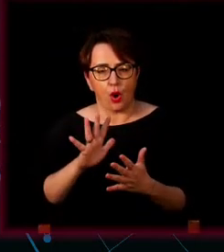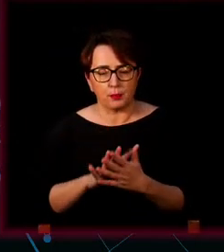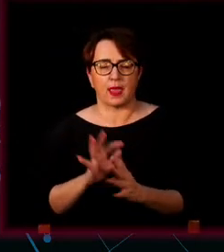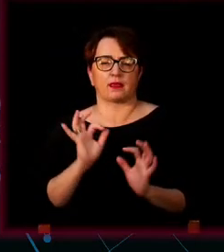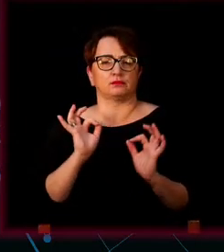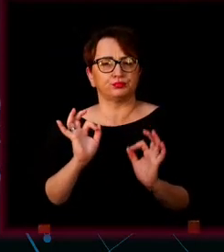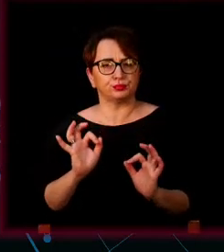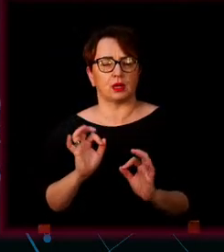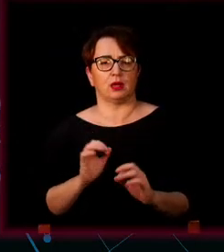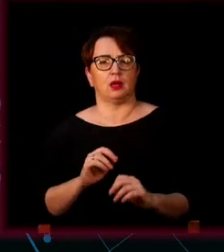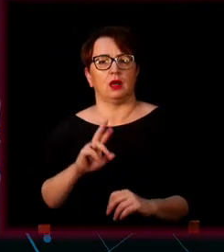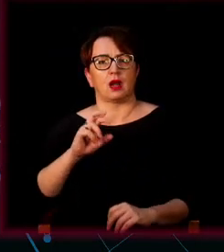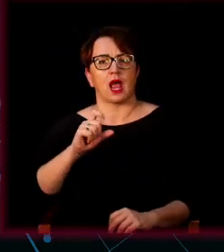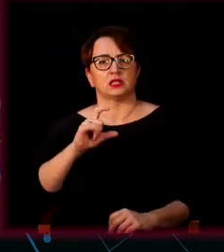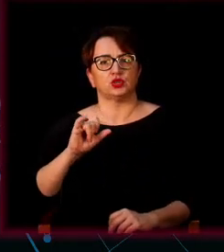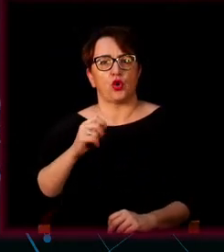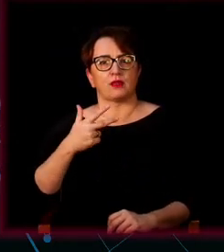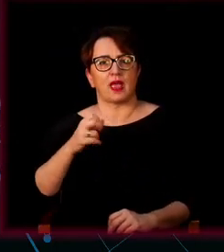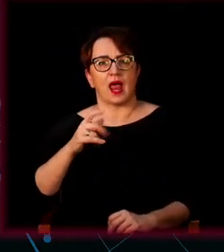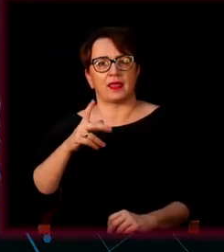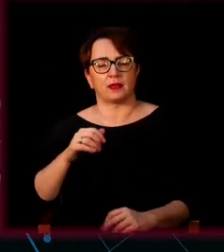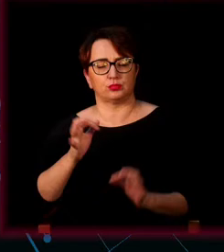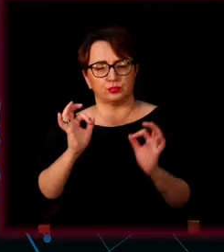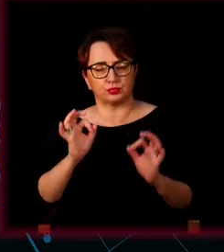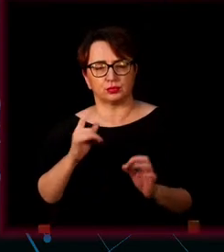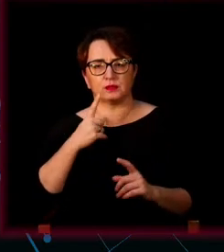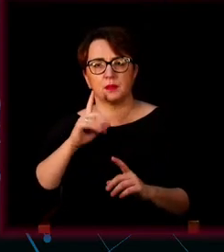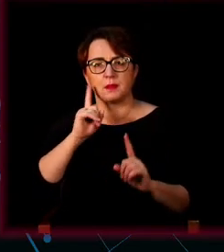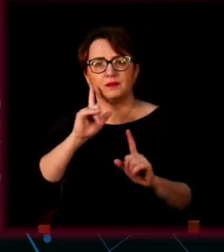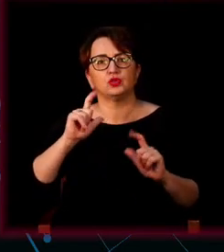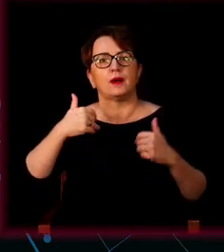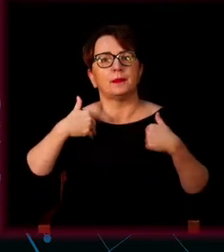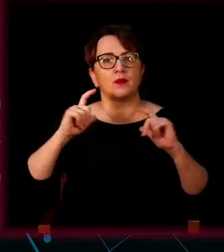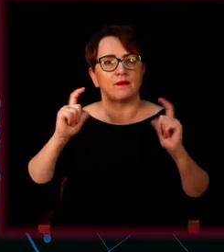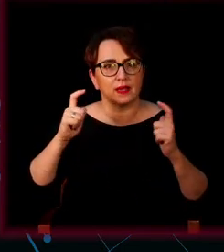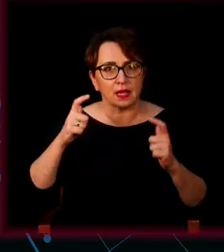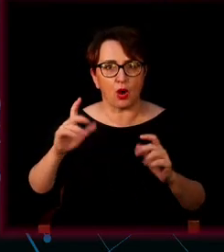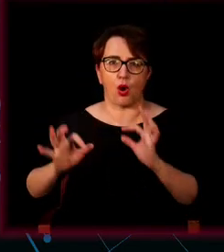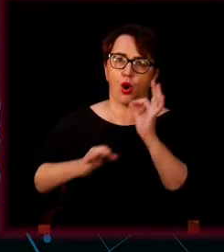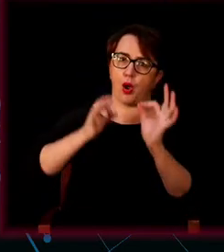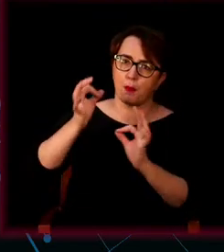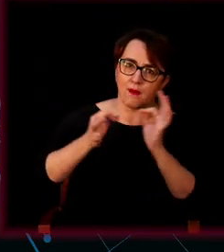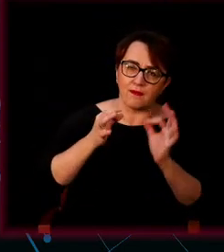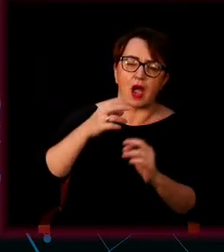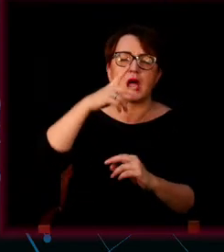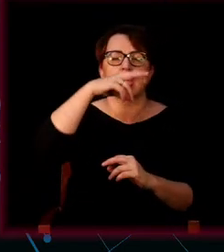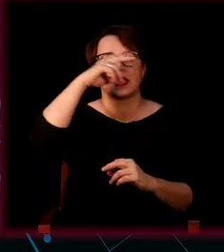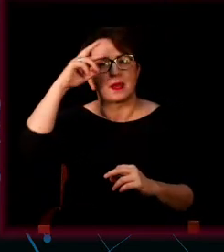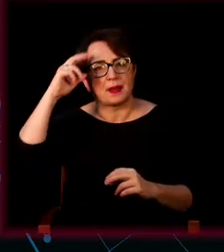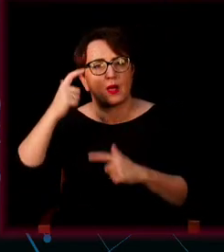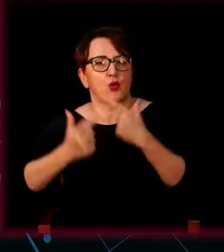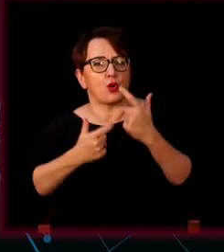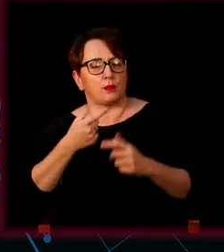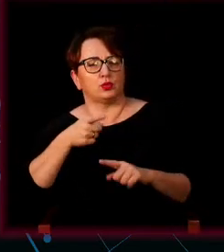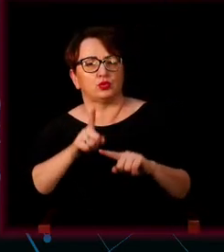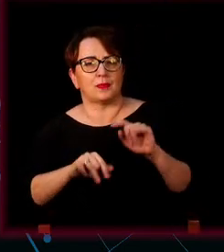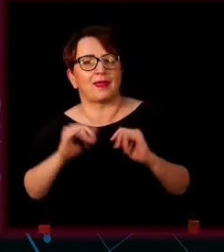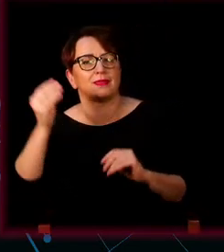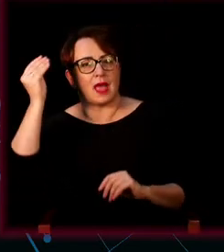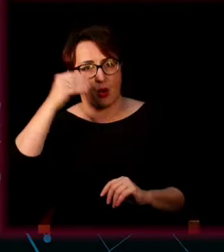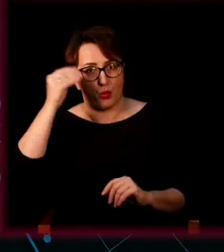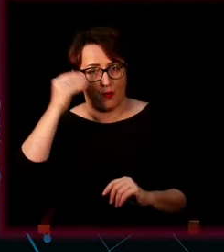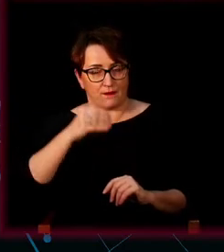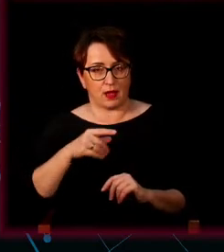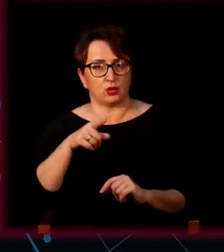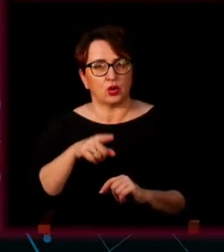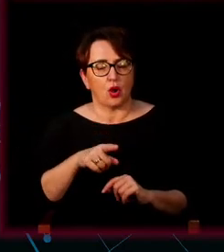obiektywnym, racjonalnym, tak takim rekonstruktorem tego, co się wydarzyło, interpretatorem tego, co się wydarzyło, co